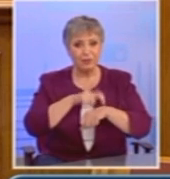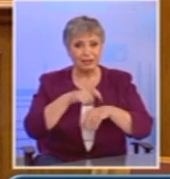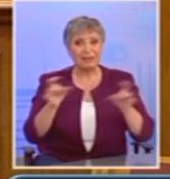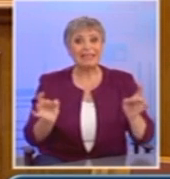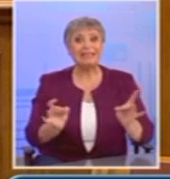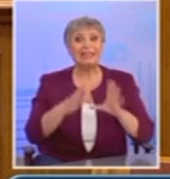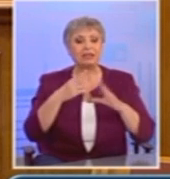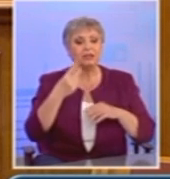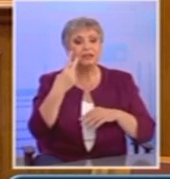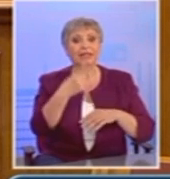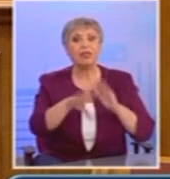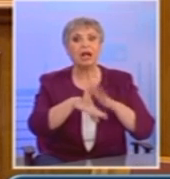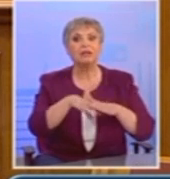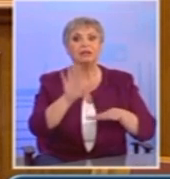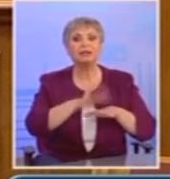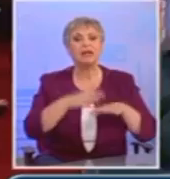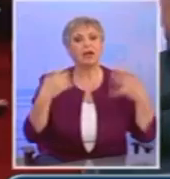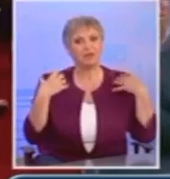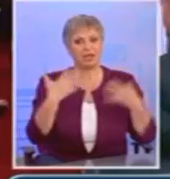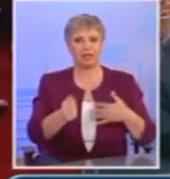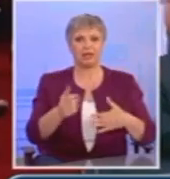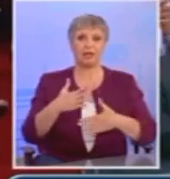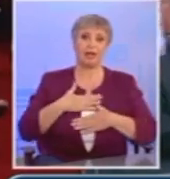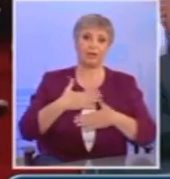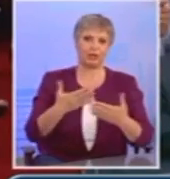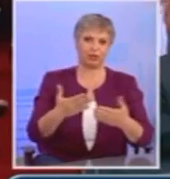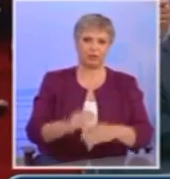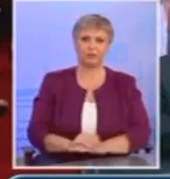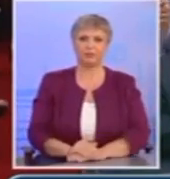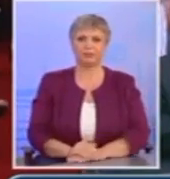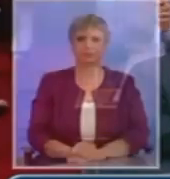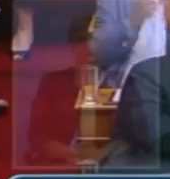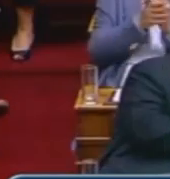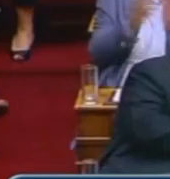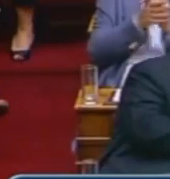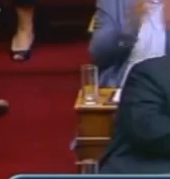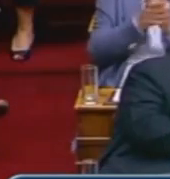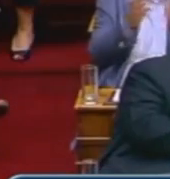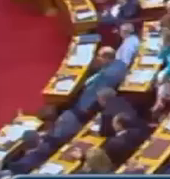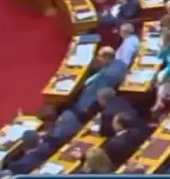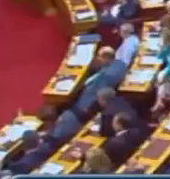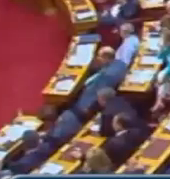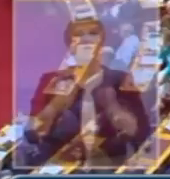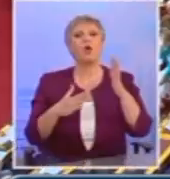είναι στα χέρια σας. Σας ευχαριστώ. Ευχαριστούμε, κυρία Πρόεδρε. Κύριοι της...